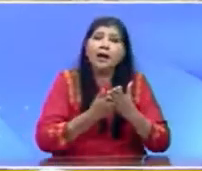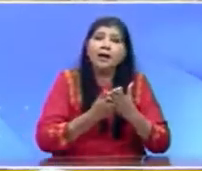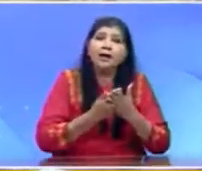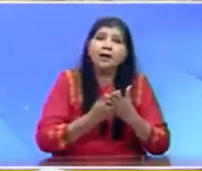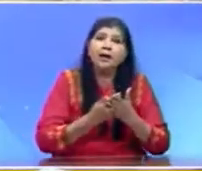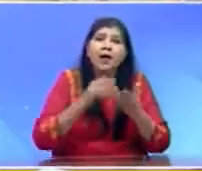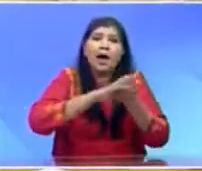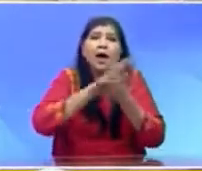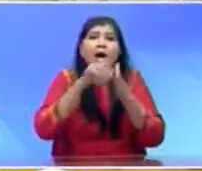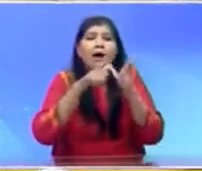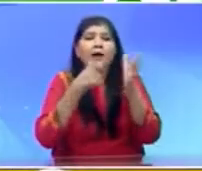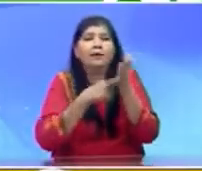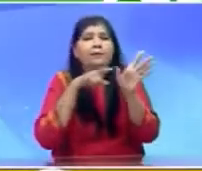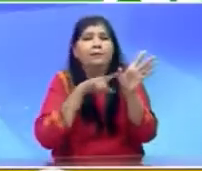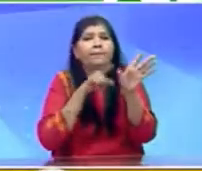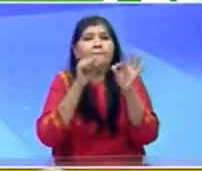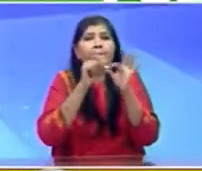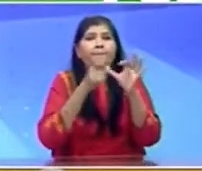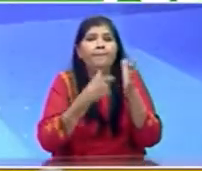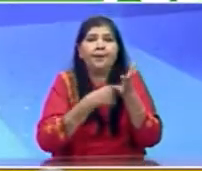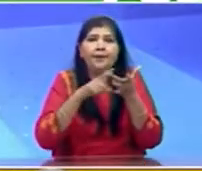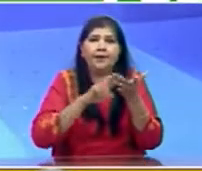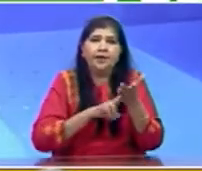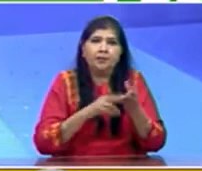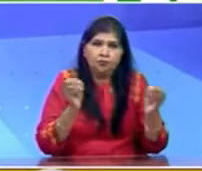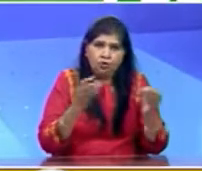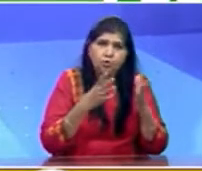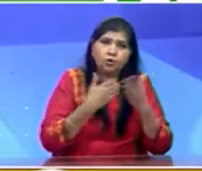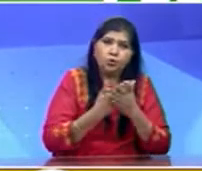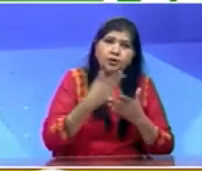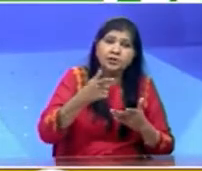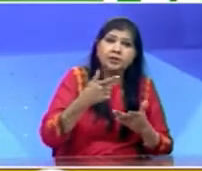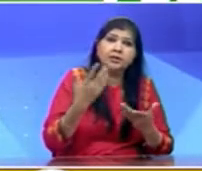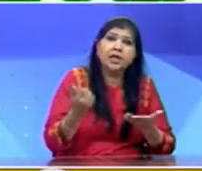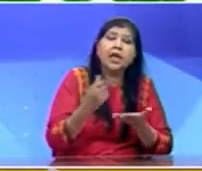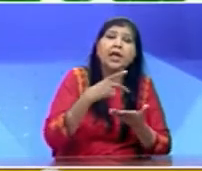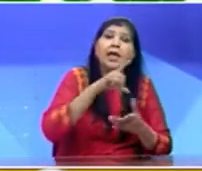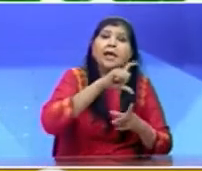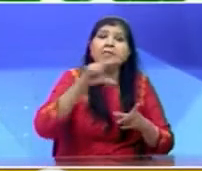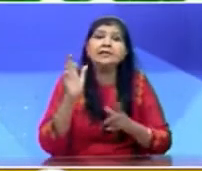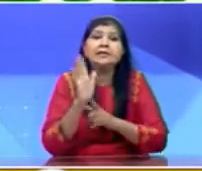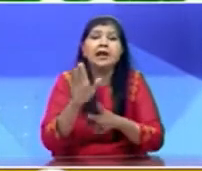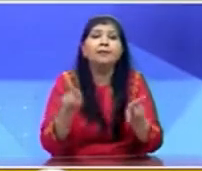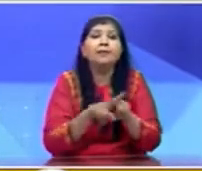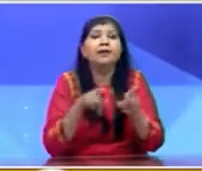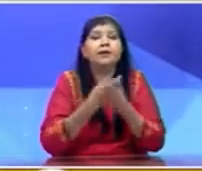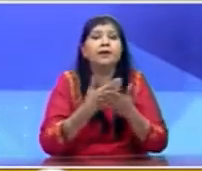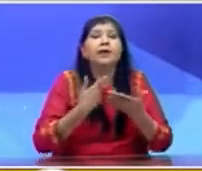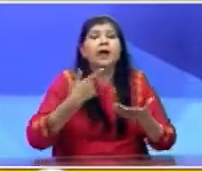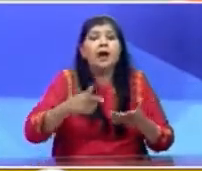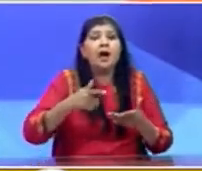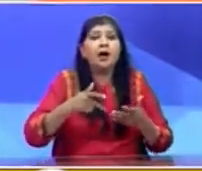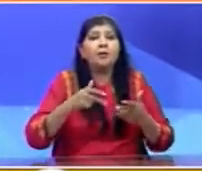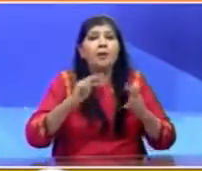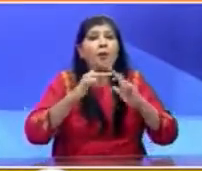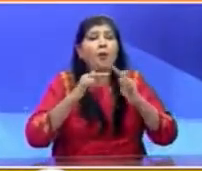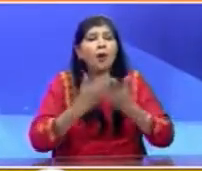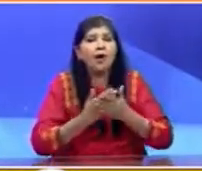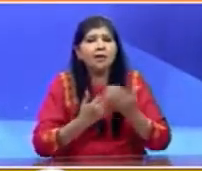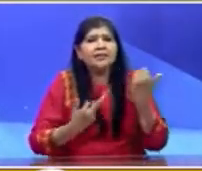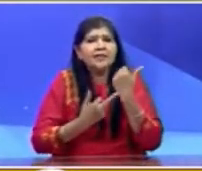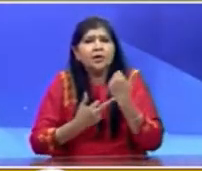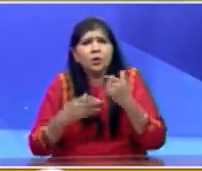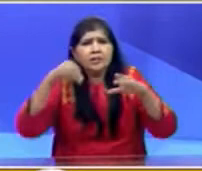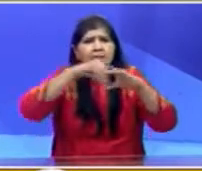गया। यह इस बात का भी उदाहरण है कि कैसे हम डिजिटल वर्ल्ड का